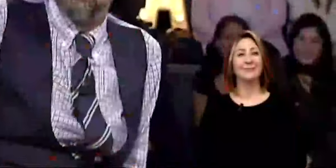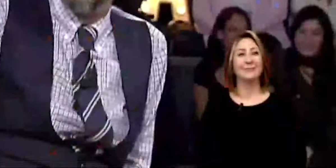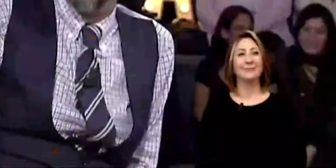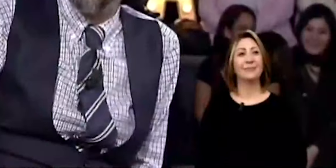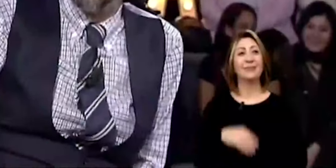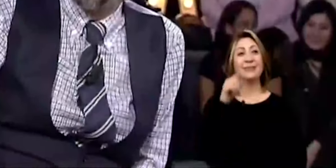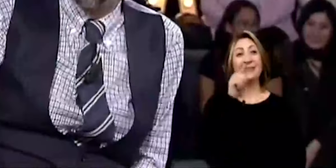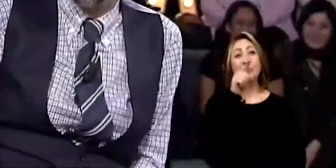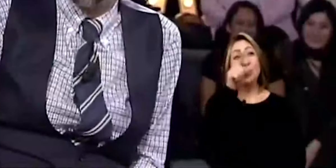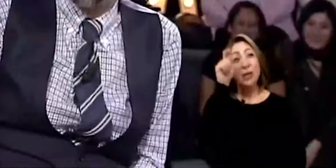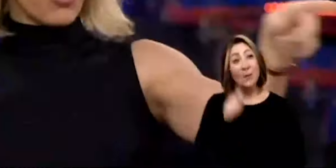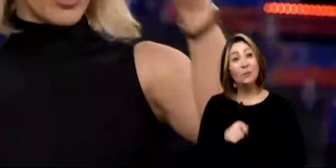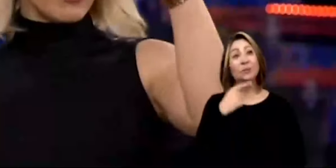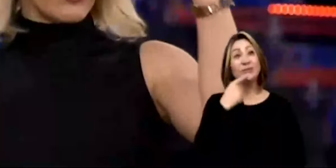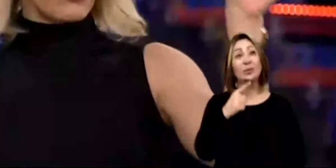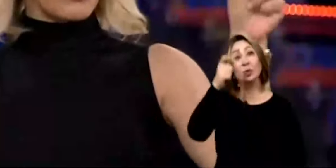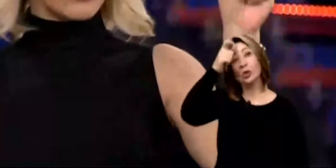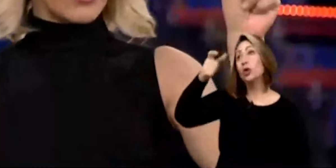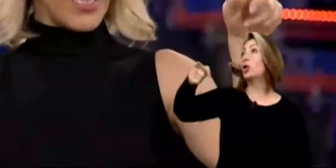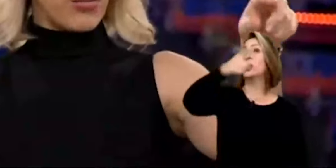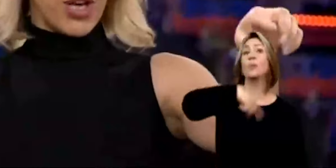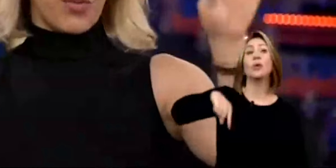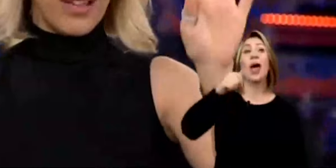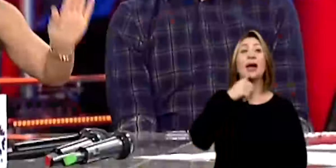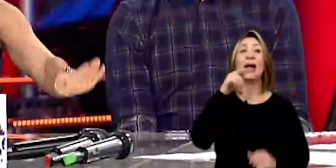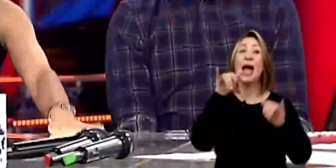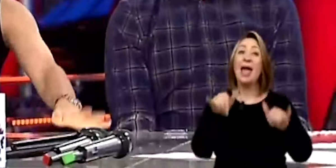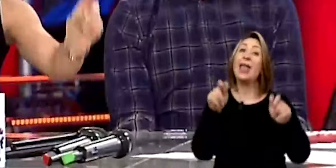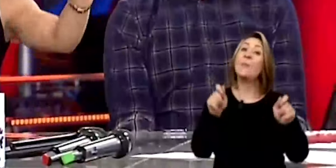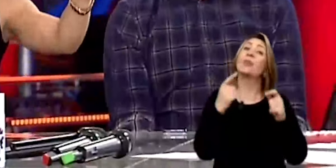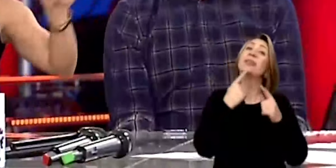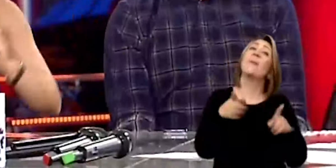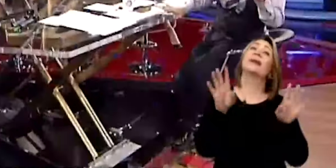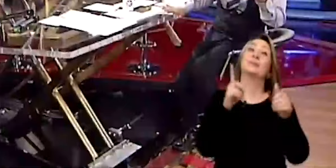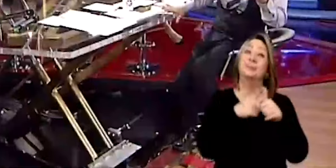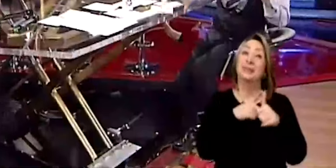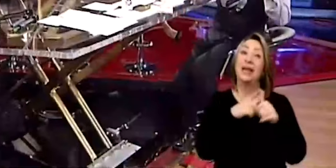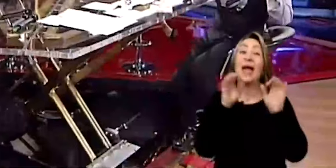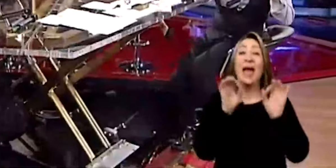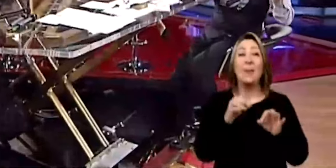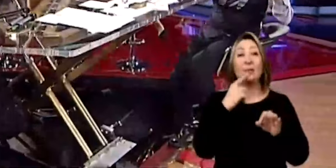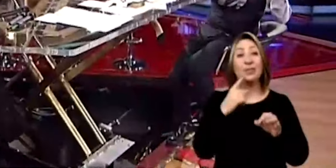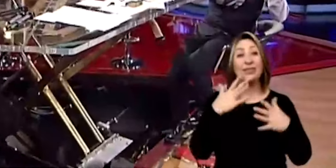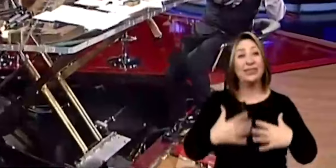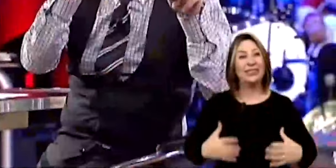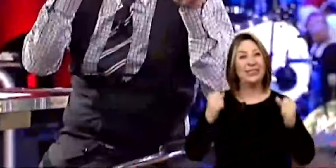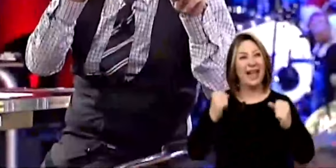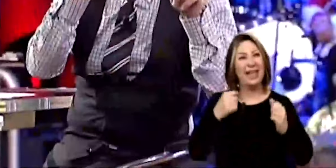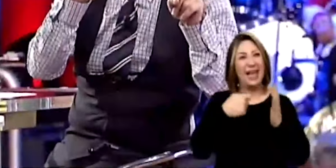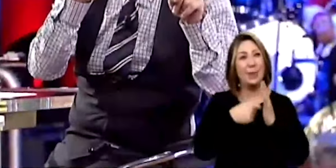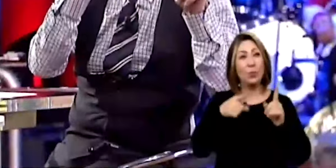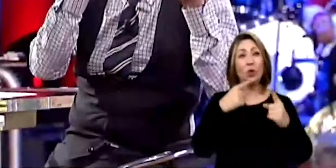Hayır. Siz bunu yapıyorsunuz diye Türkiye'deki bütün erkekler bunu yapıyor demek değildir. Peki bir. Hemen belirteyim. Sağlık